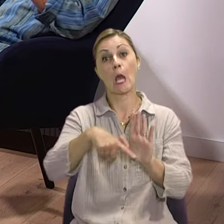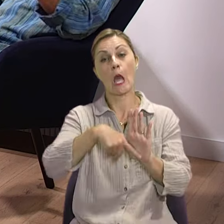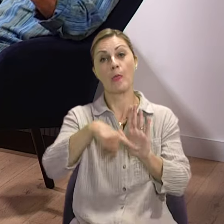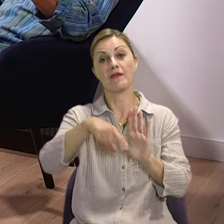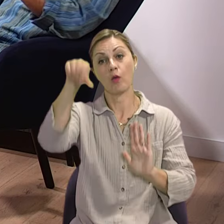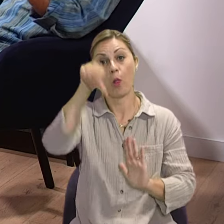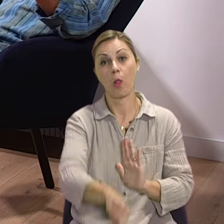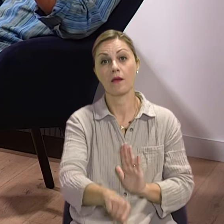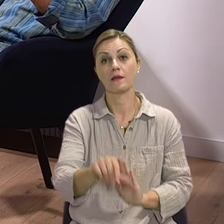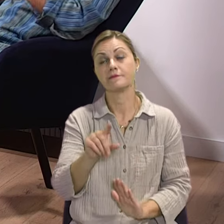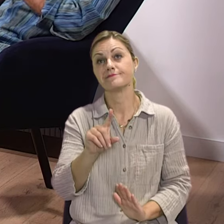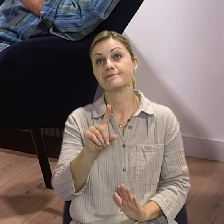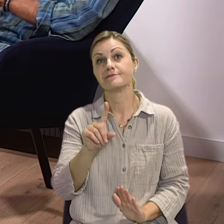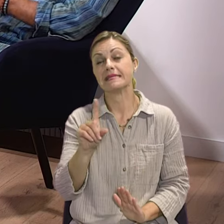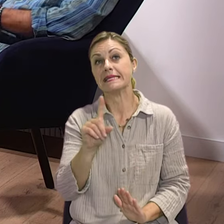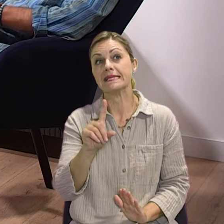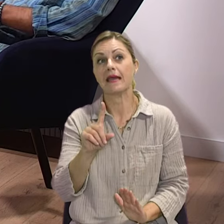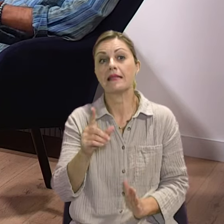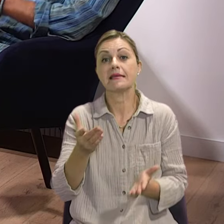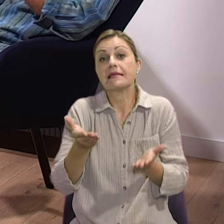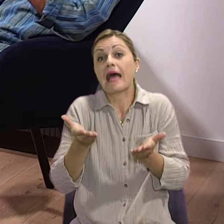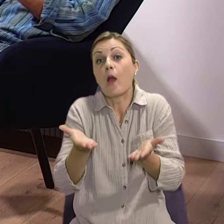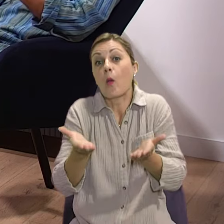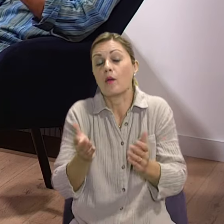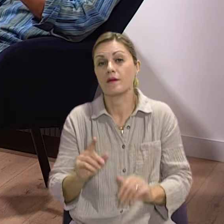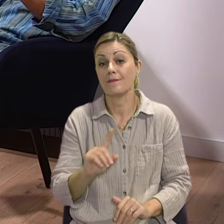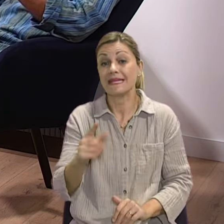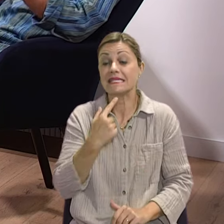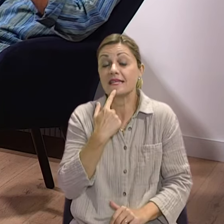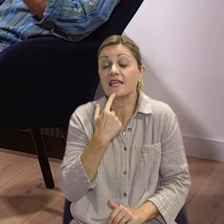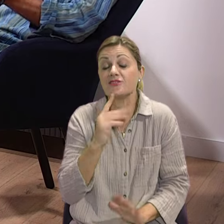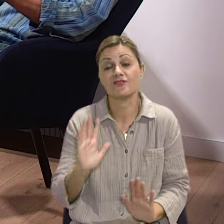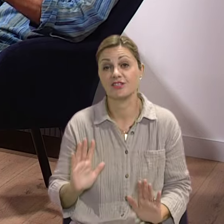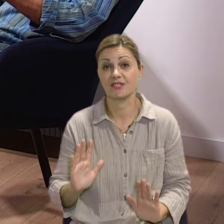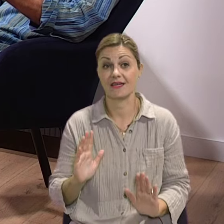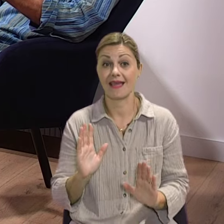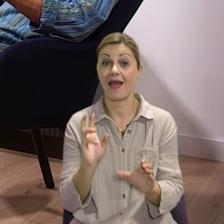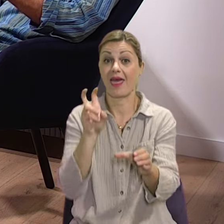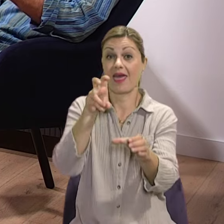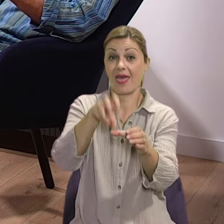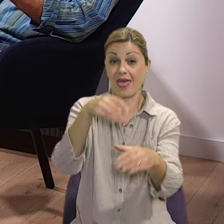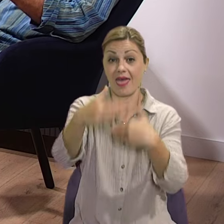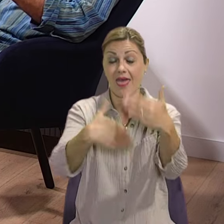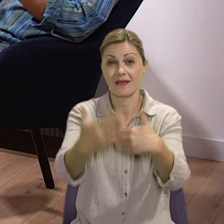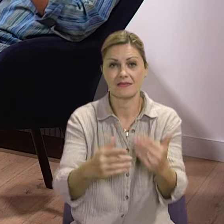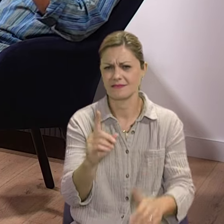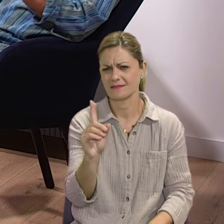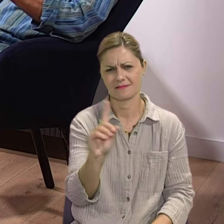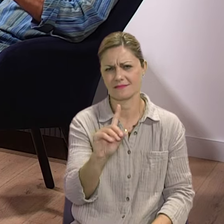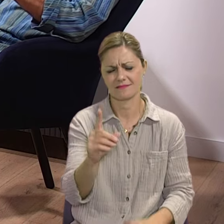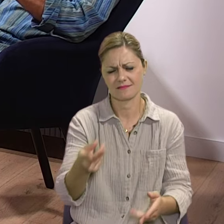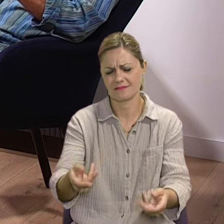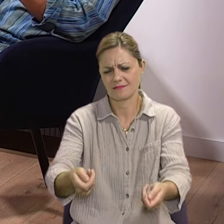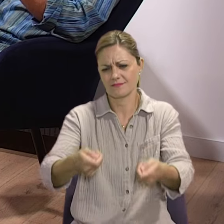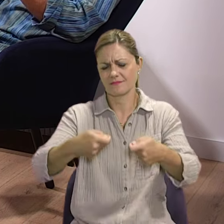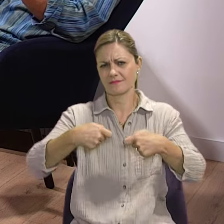samo tako. Eto, tako je sada. Meni se ne sviđa i nisam puno u tome i ne